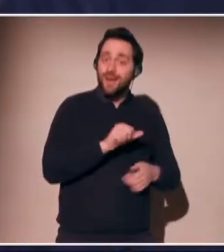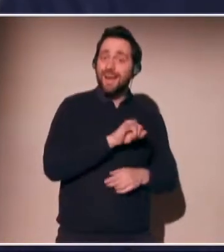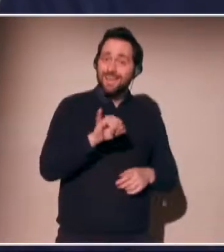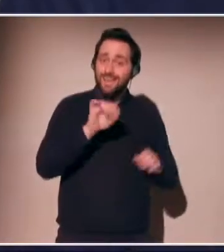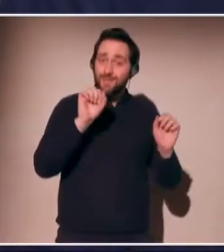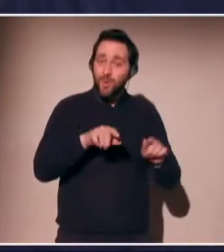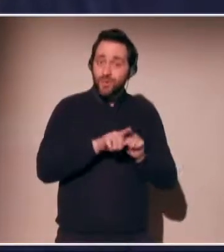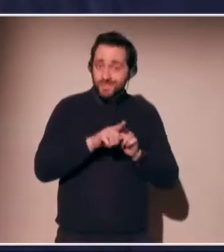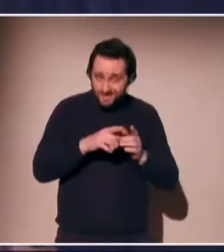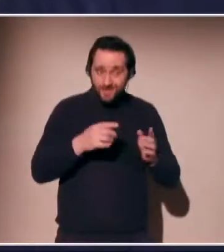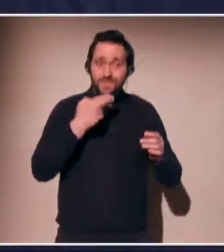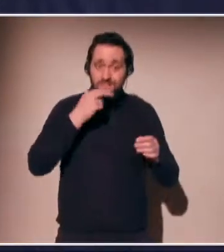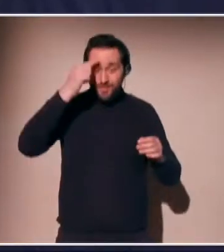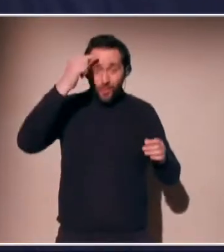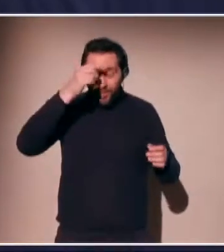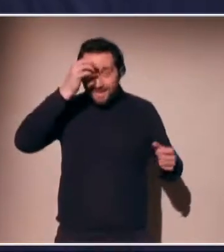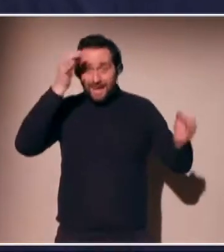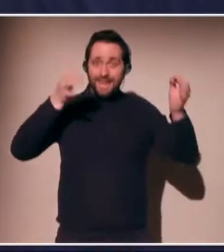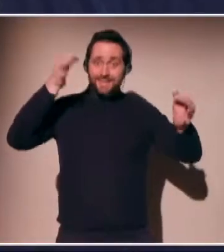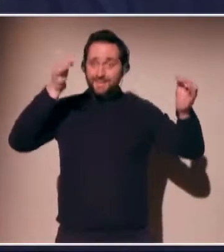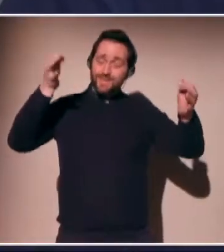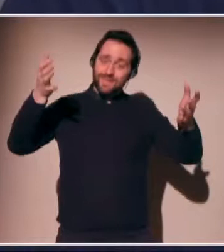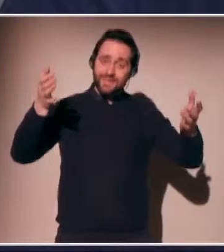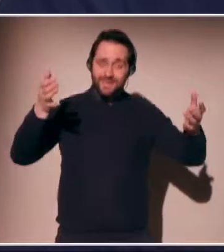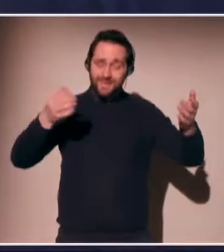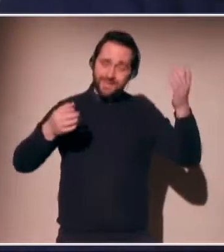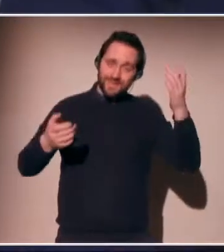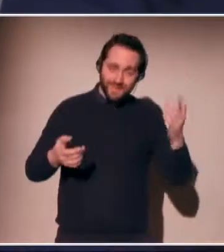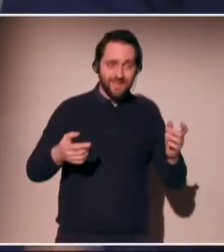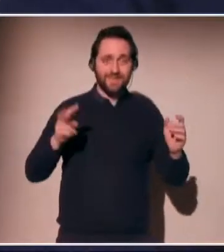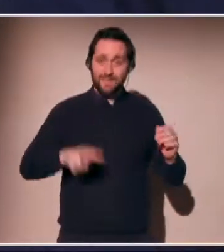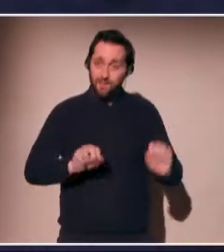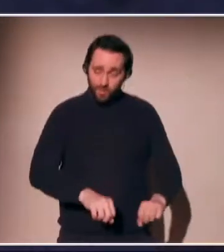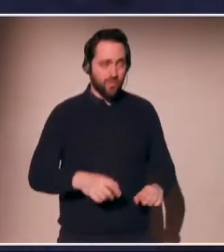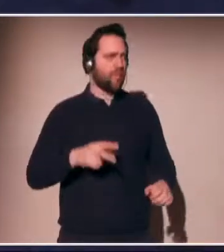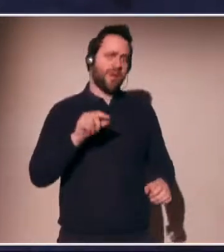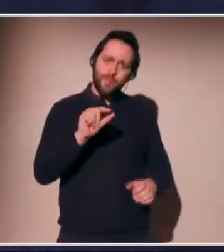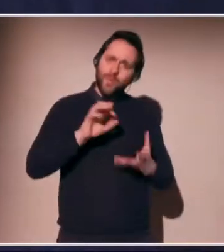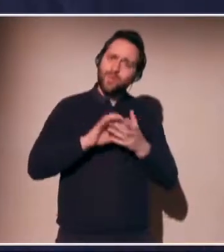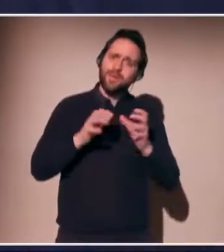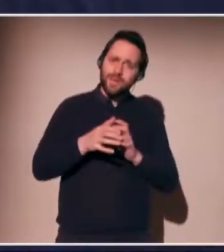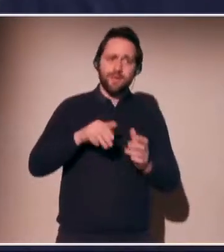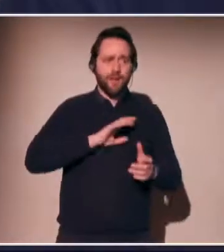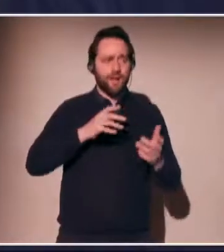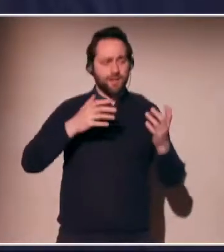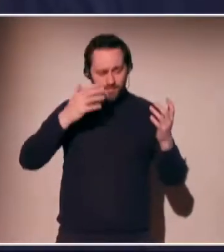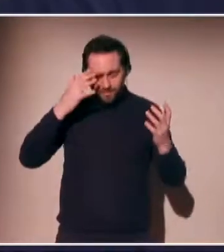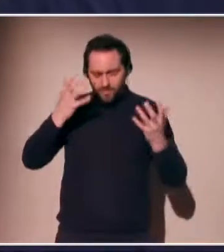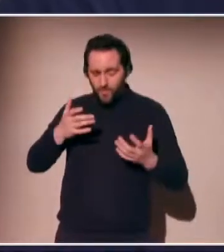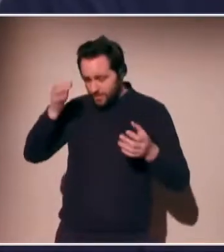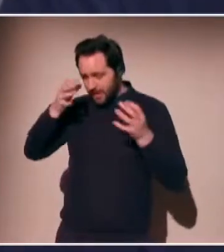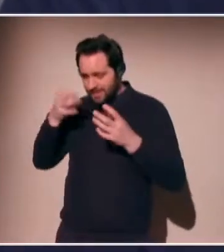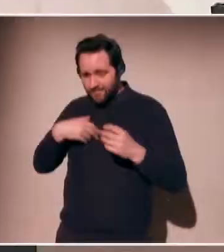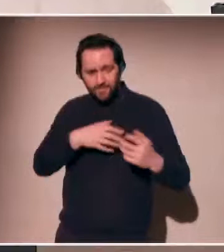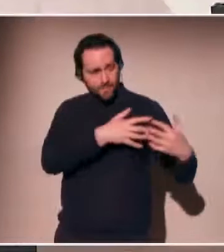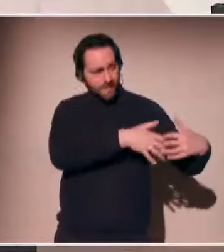façon créative, ce qui est quand même assez compliqué. Parce que si nous souhaitons que les machines nous aident, eh bien, elles doivent également